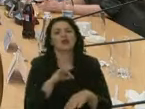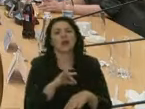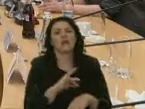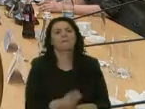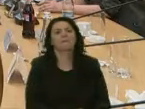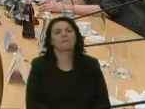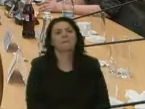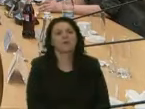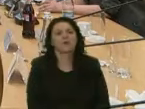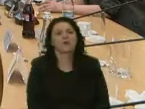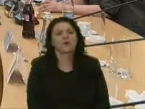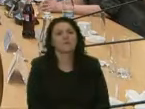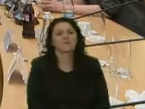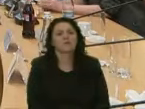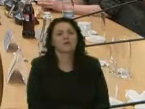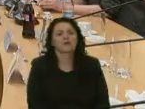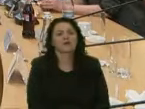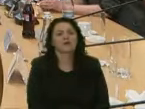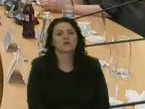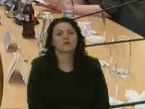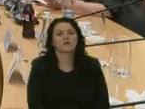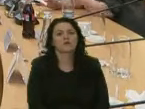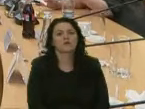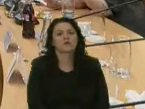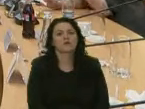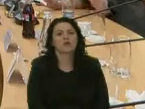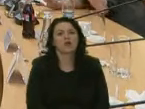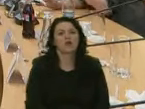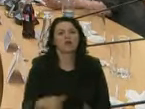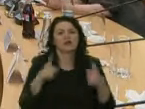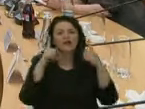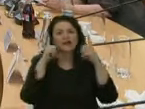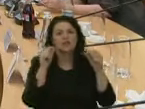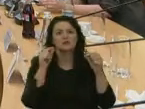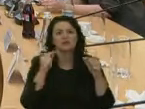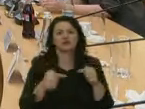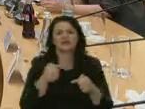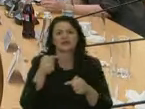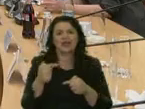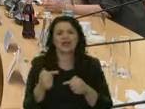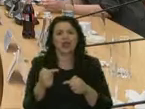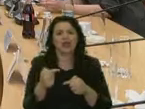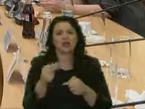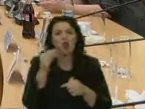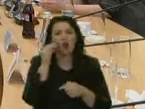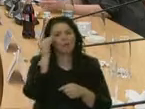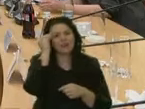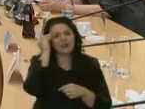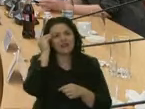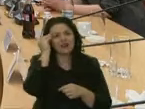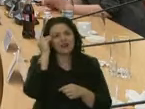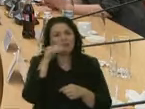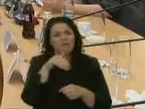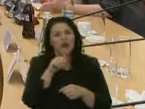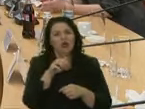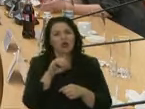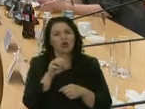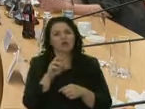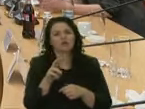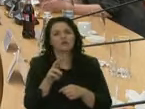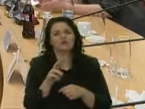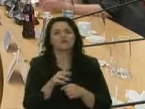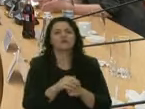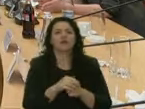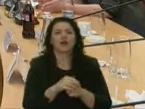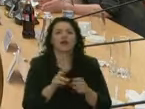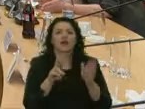Mea. Mulțumesc. Vă rog, doamna consilieră. Mulțumesc, domnule președinte. Ca să răspund direct observației colegului Maior, în regulamentul pe